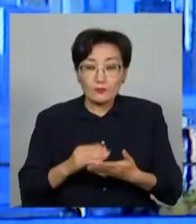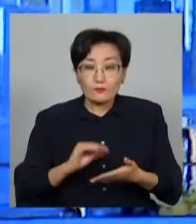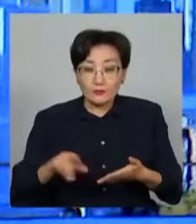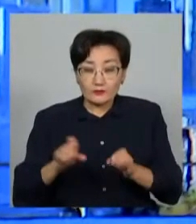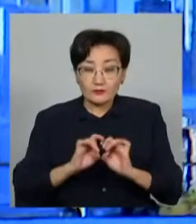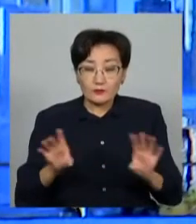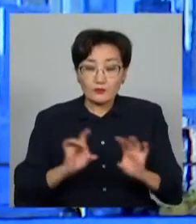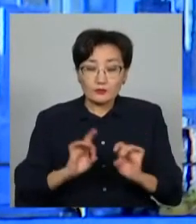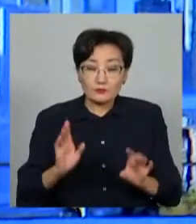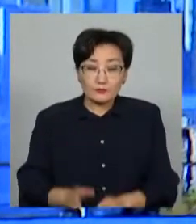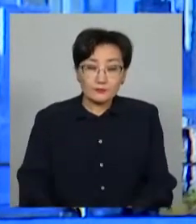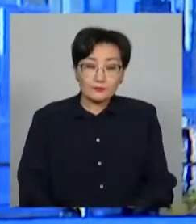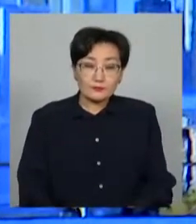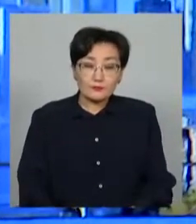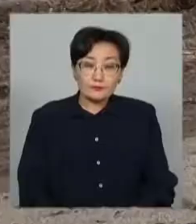Мерей Қанапиянов жалғастырады.